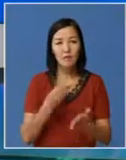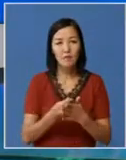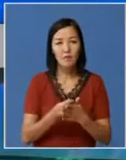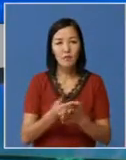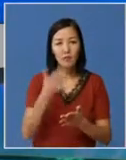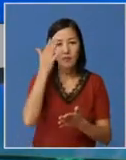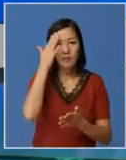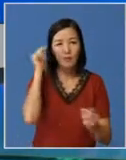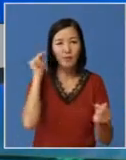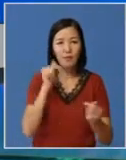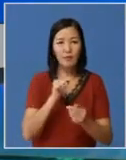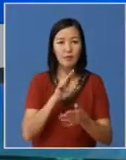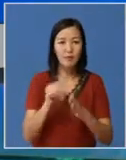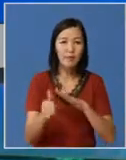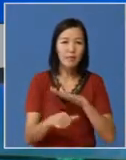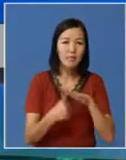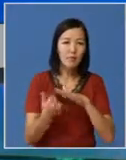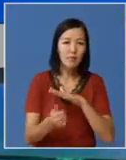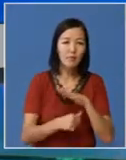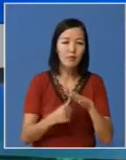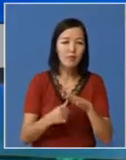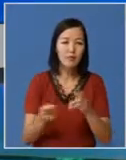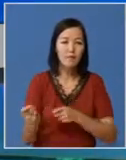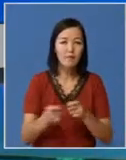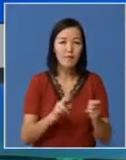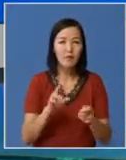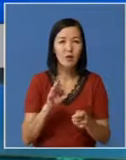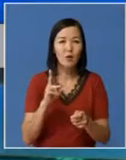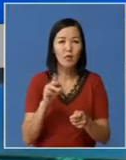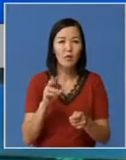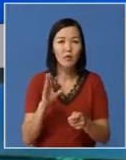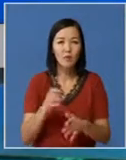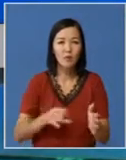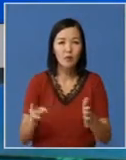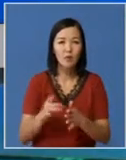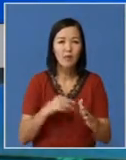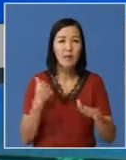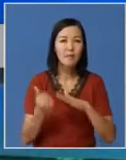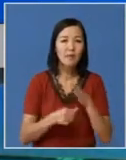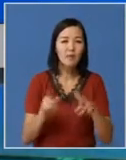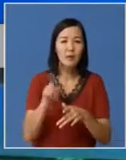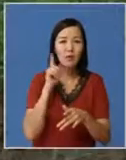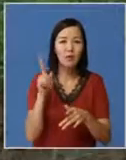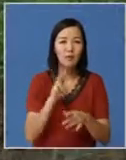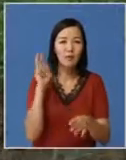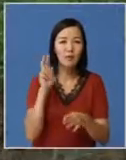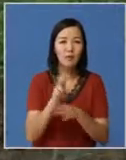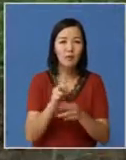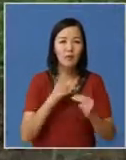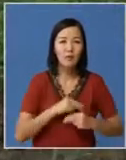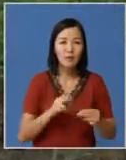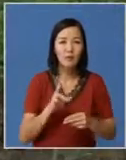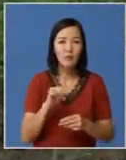Свой метод борьбы с безработицей применяют власти села Когалы Кербулакского района. Безработная молодежь и люди, обратившиеся за работой